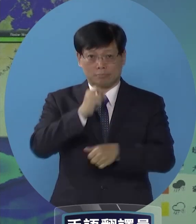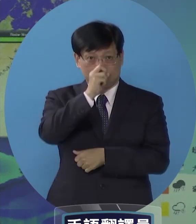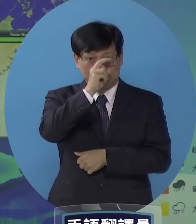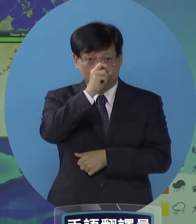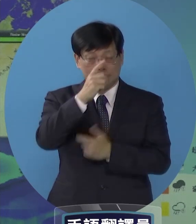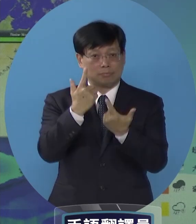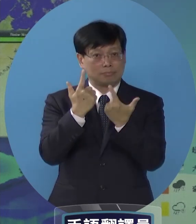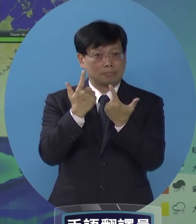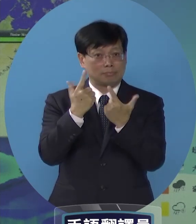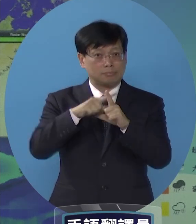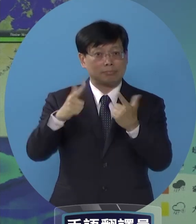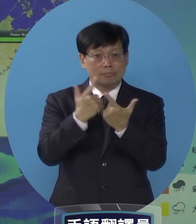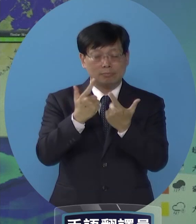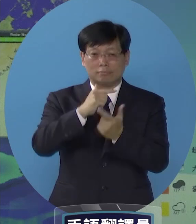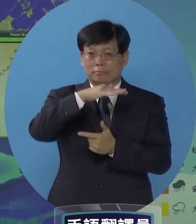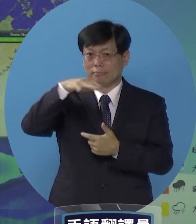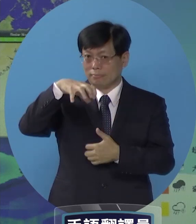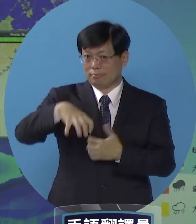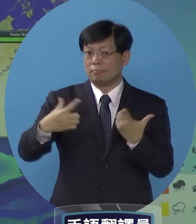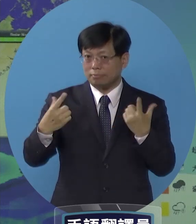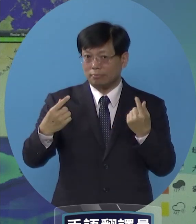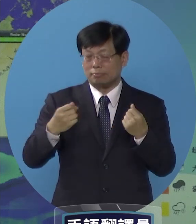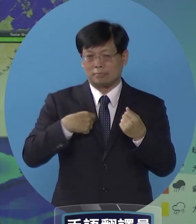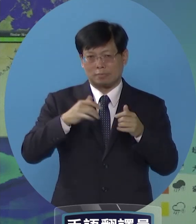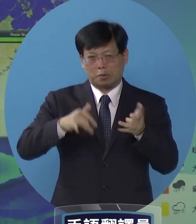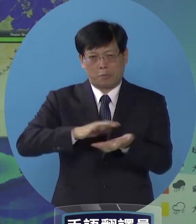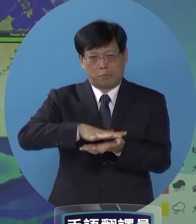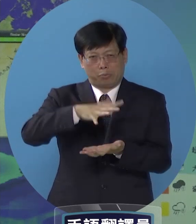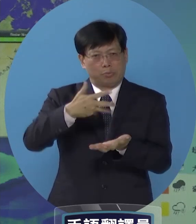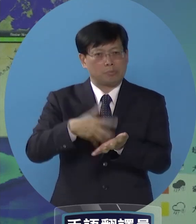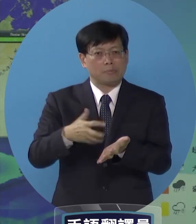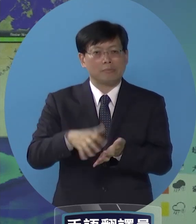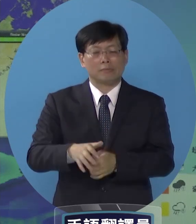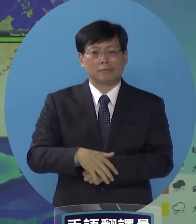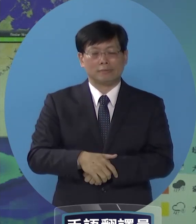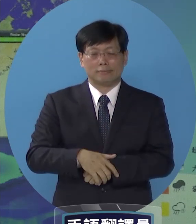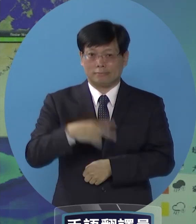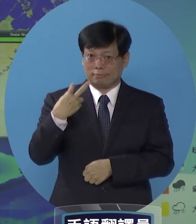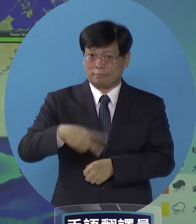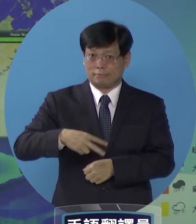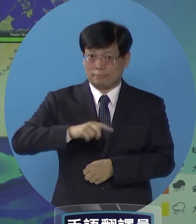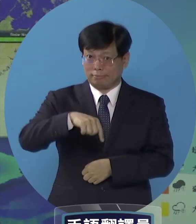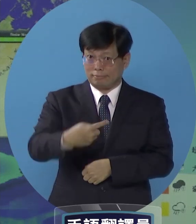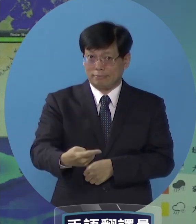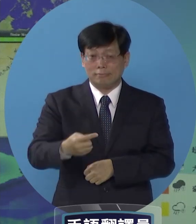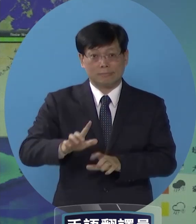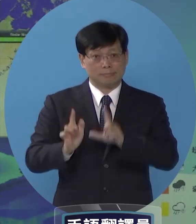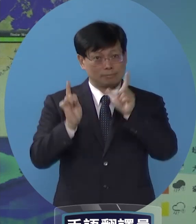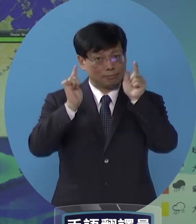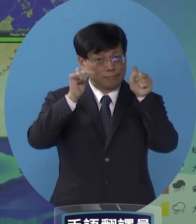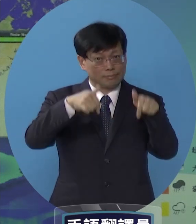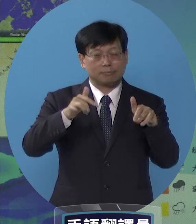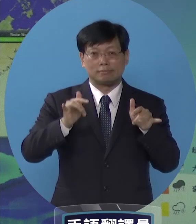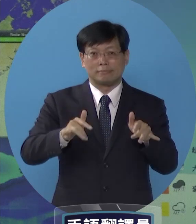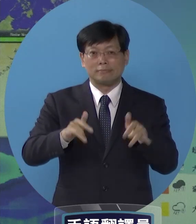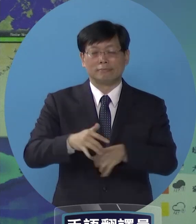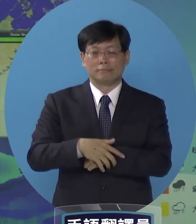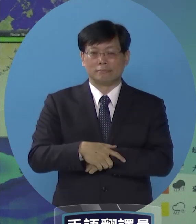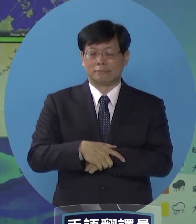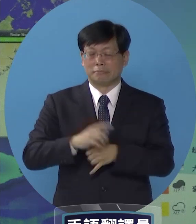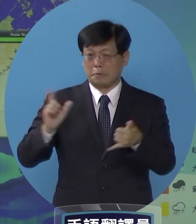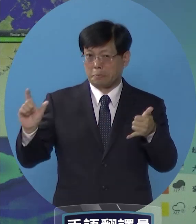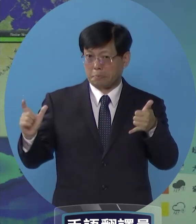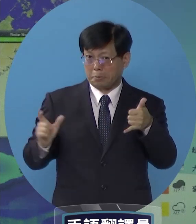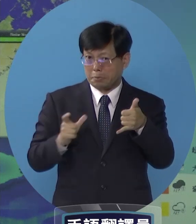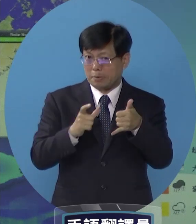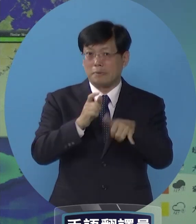大台北，尤其是在山区哦，其实都出现了不小的降雨哦。那再加上接下来这一整天的时间，台风又会